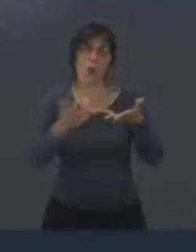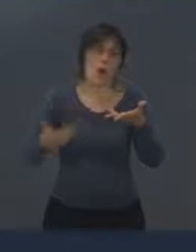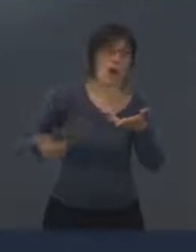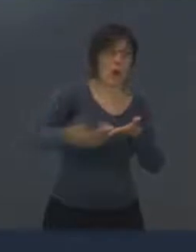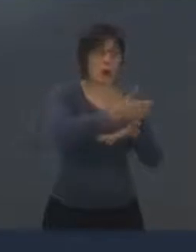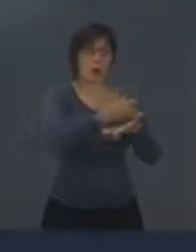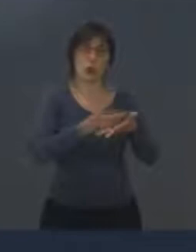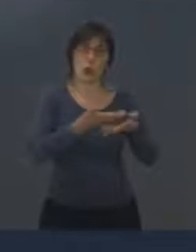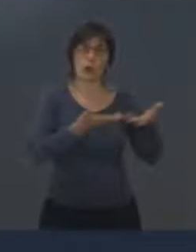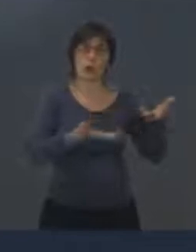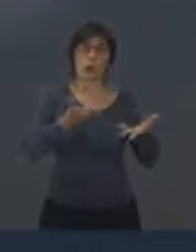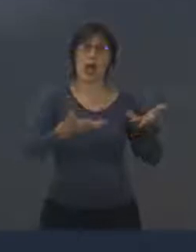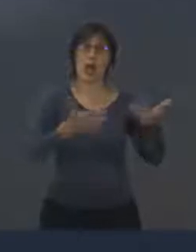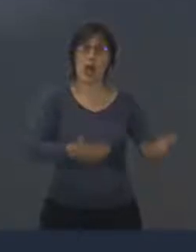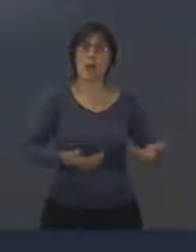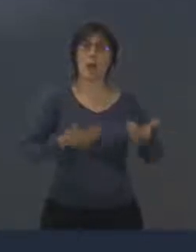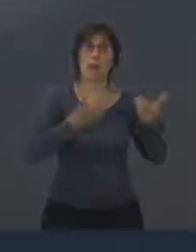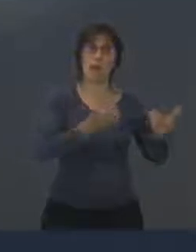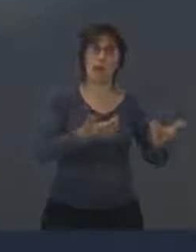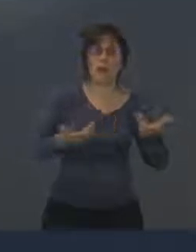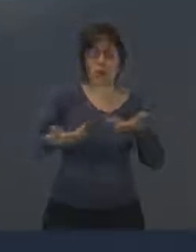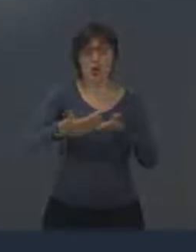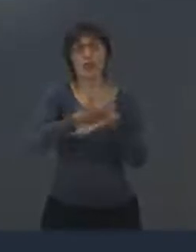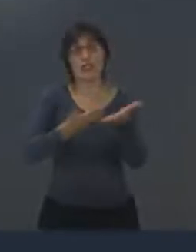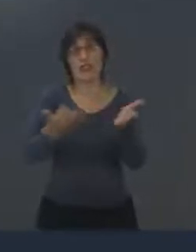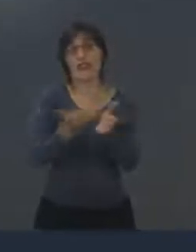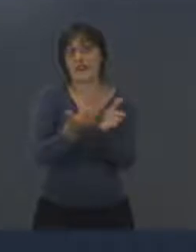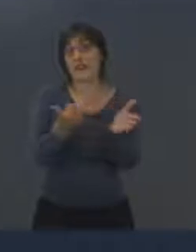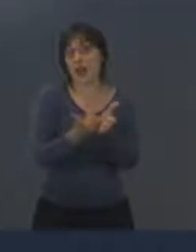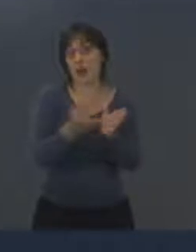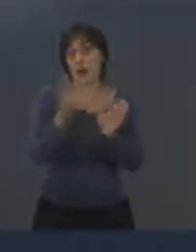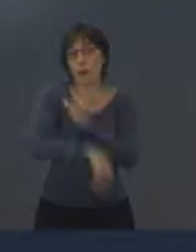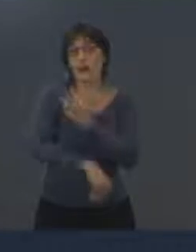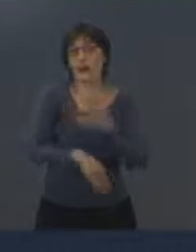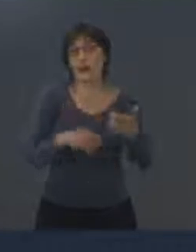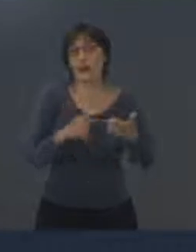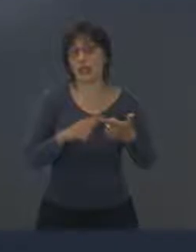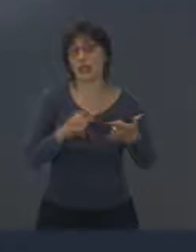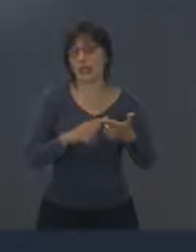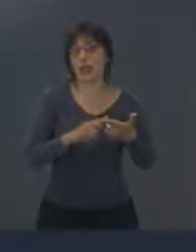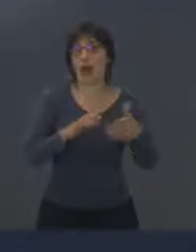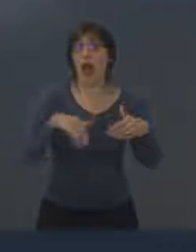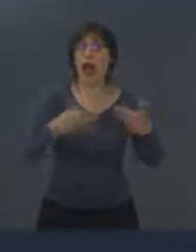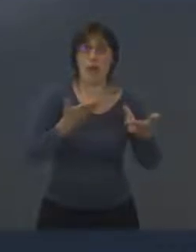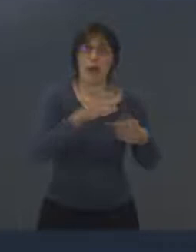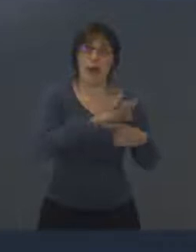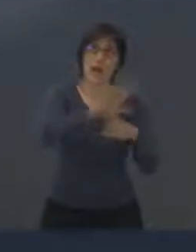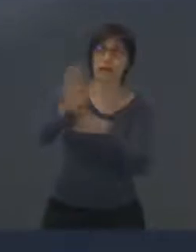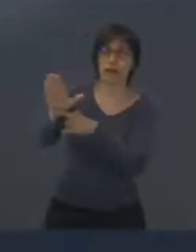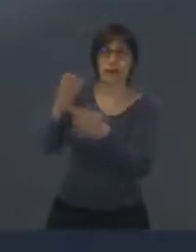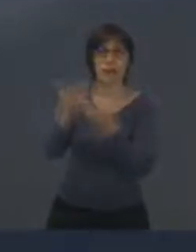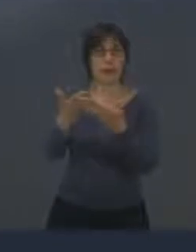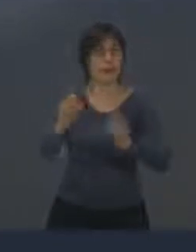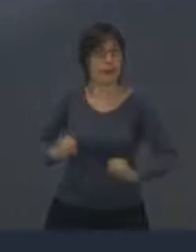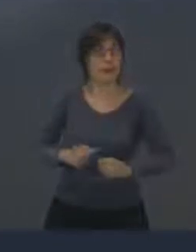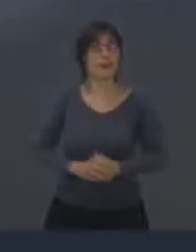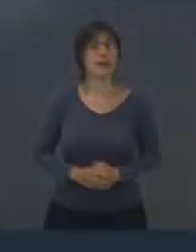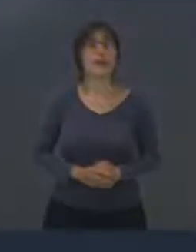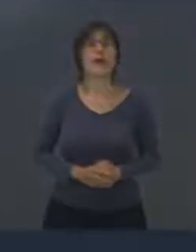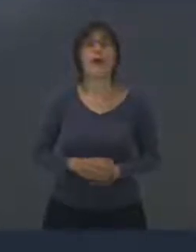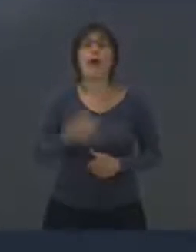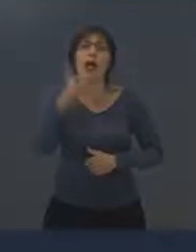une différence probablement pour nous de recettes fiscales qui permettent aussi de rendre compte. J'ai également un point d'accord